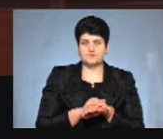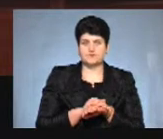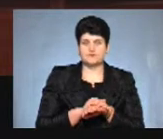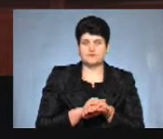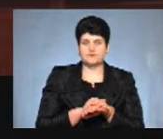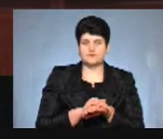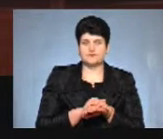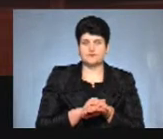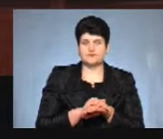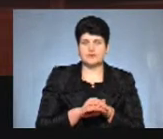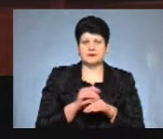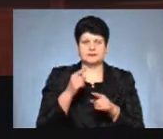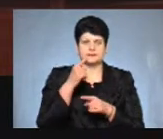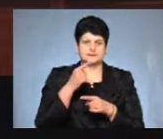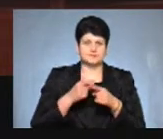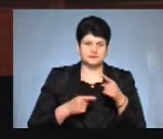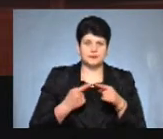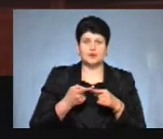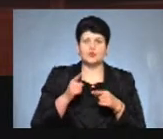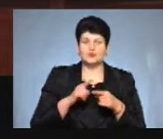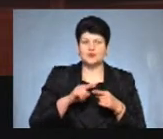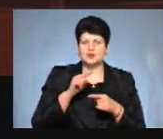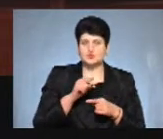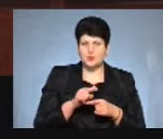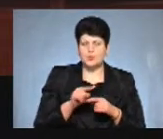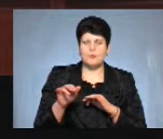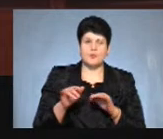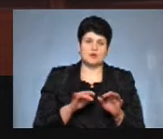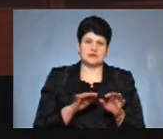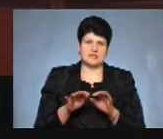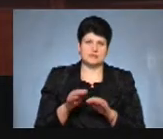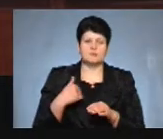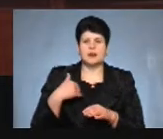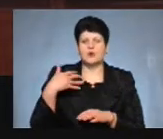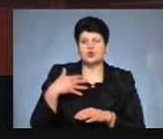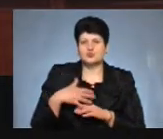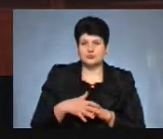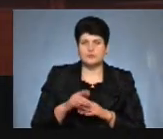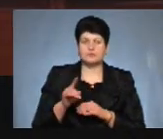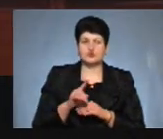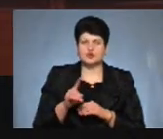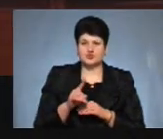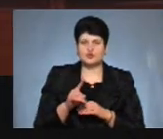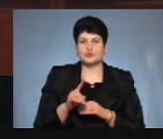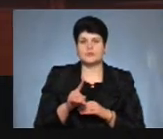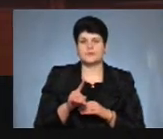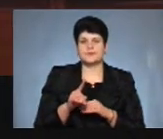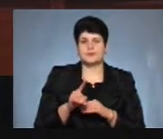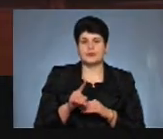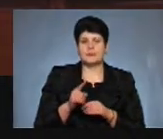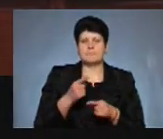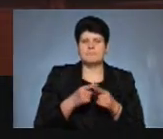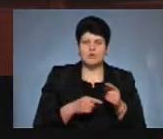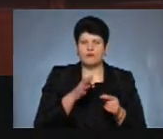на екваторі цього процесу. Ми розуміємо, що оскільки так званий пільговий